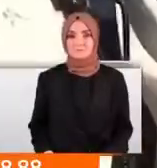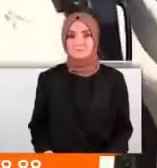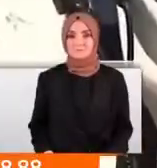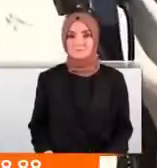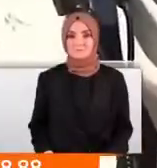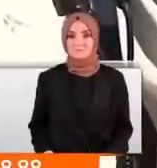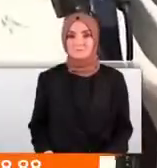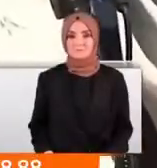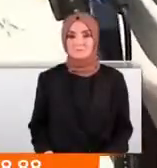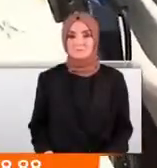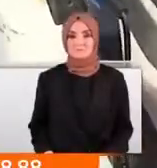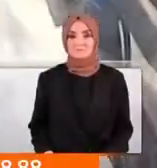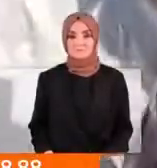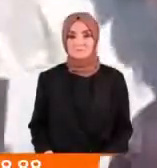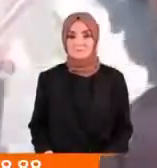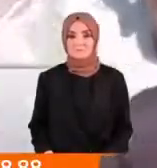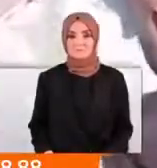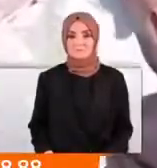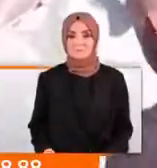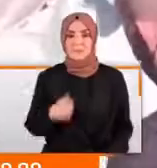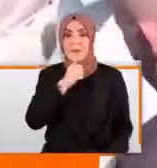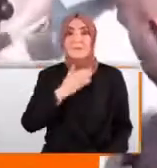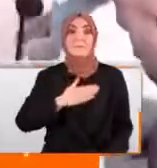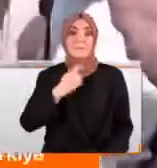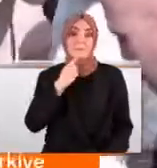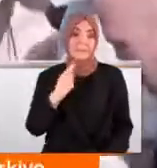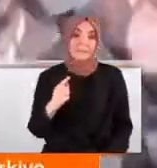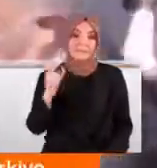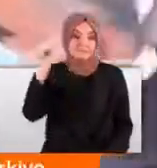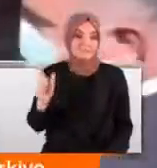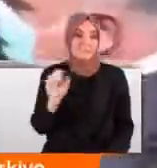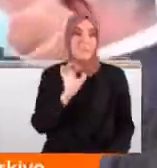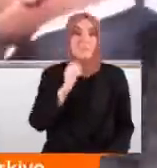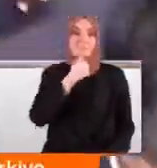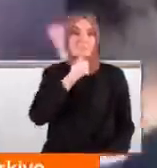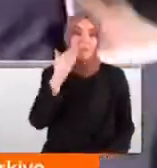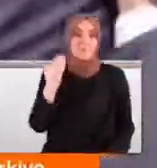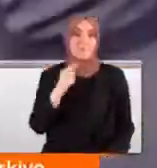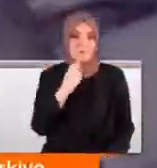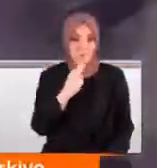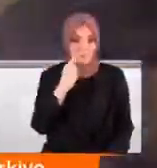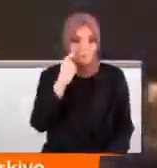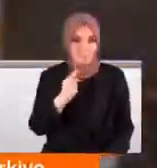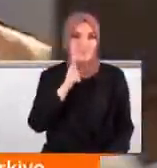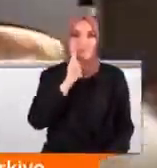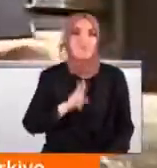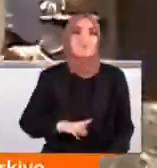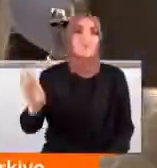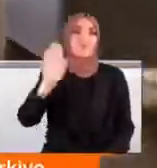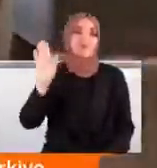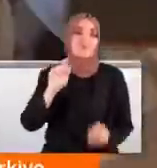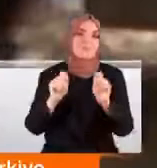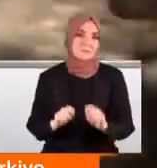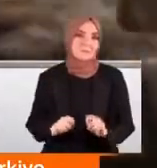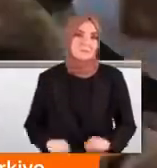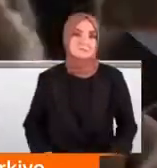velillahilhamd. Allahu Ekber. Abim dediği Oğuzhan Asiltürk'ü bu sözlerle son yolculuğuna uğurladı.